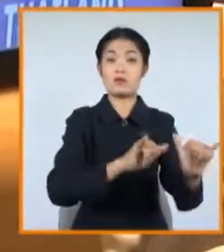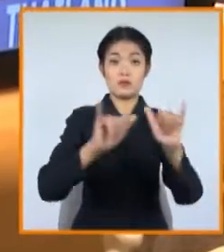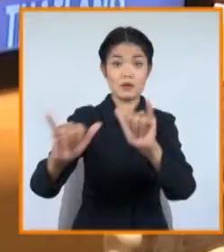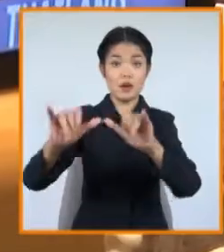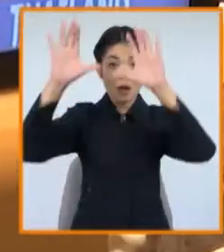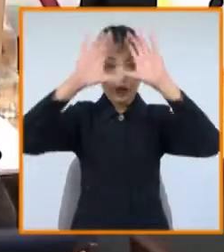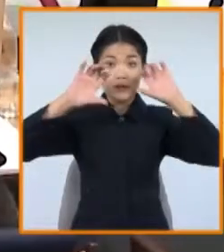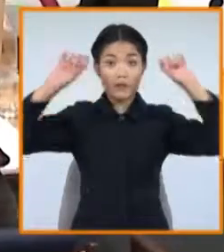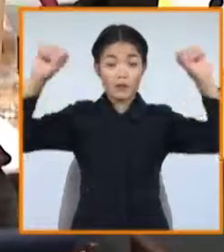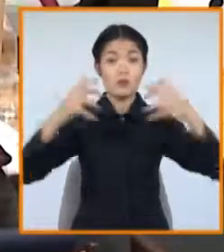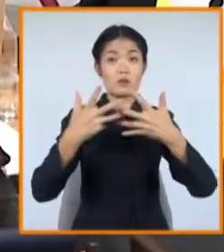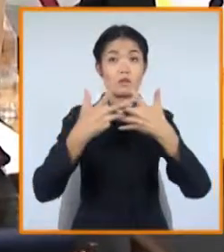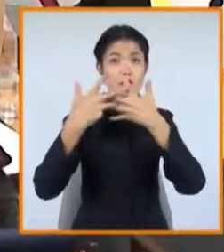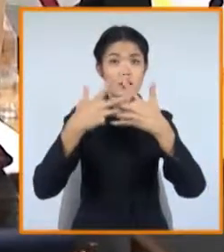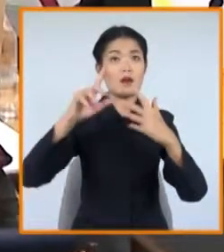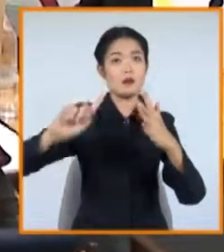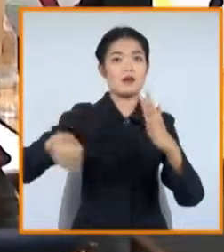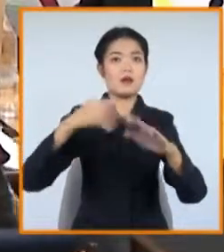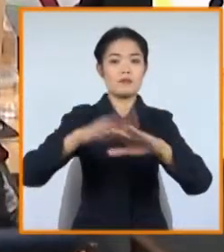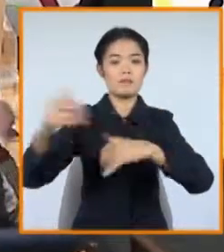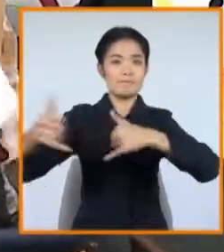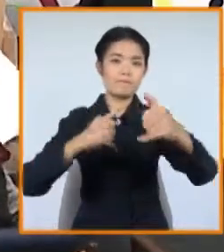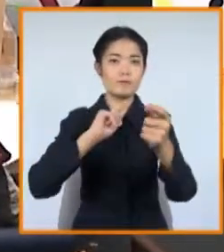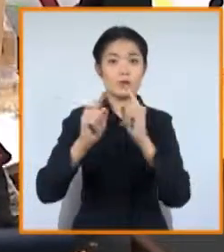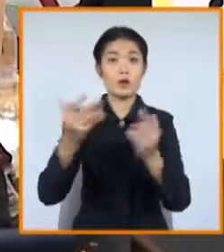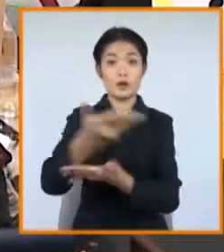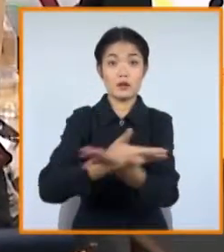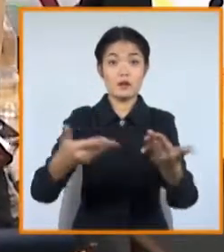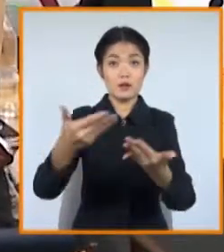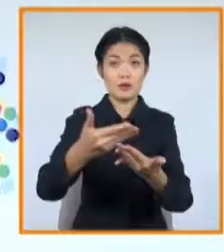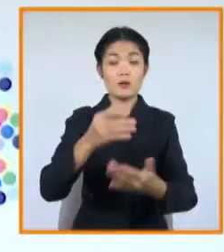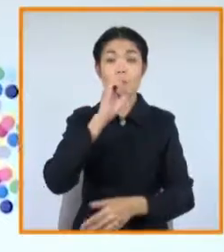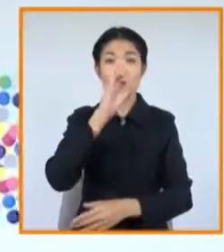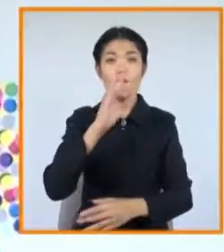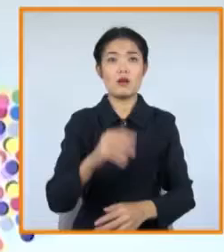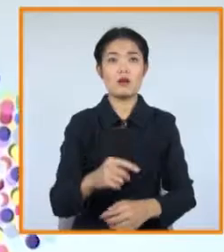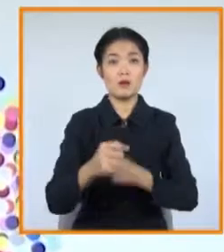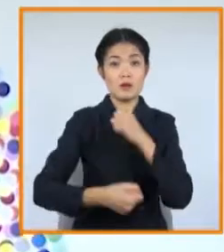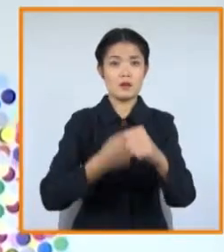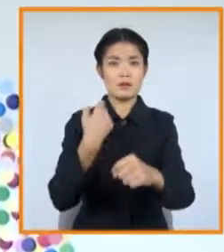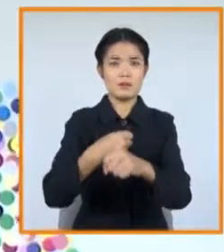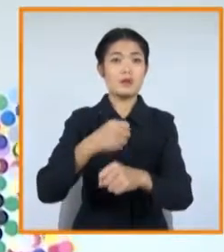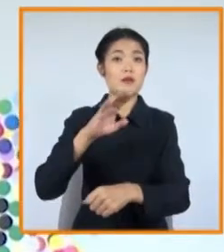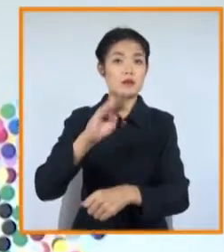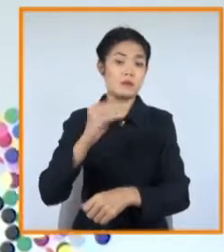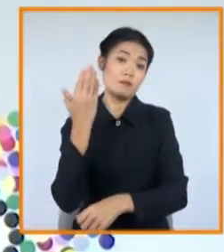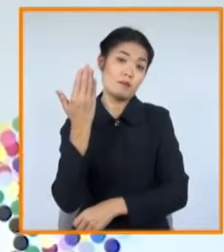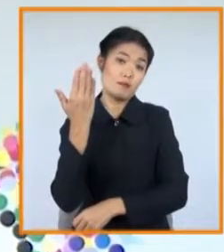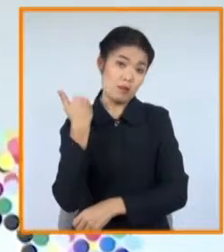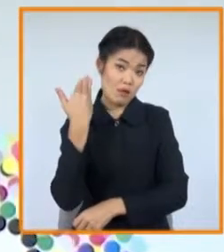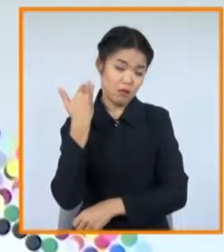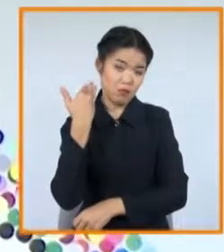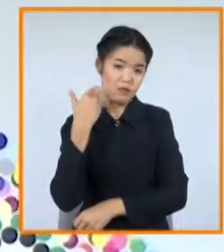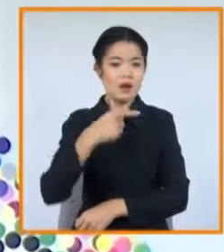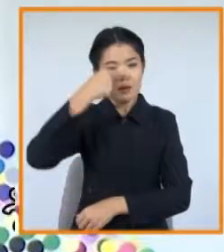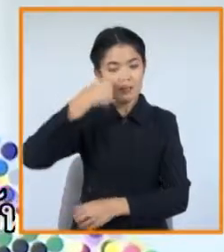ธานาธิบดีสหรัฐริเริ่มการหารือครั้งนี้โดยระบุว่าตลอด4ทศวรรษที่ผ่านมาไทยได้ให้ความช่วยเหลือผู้ลี้